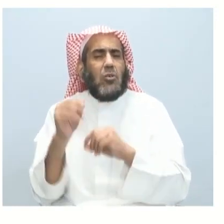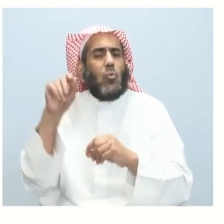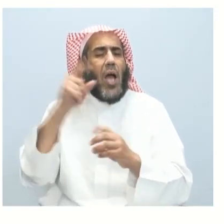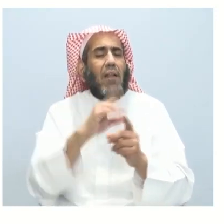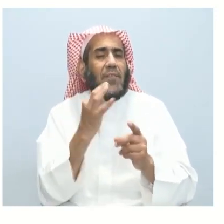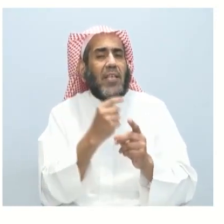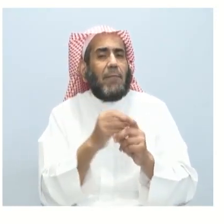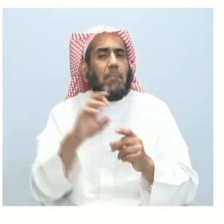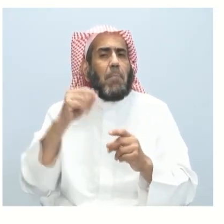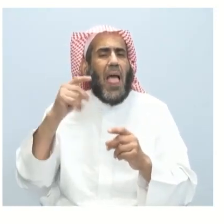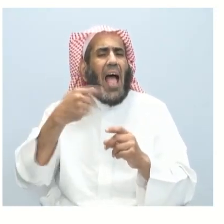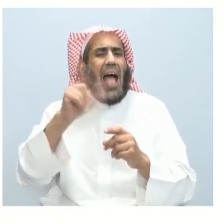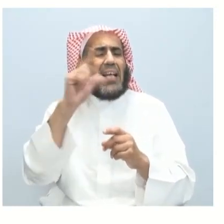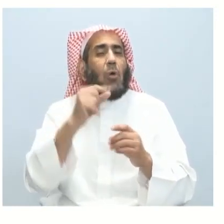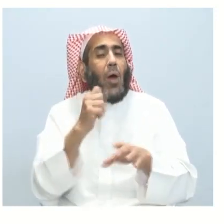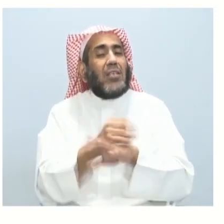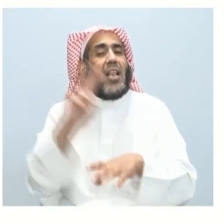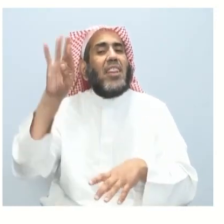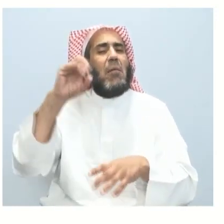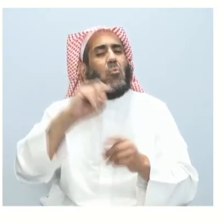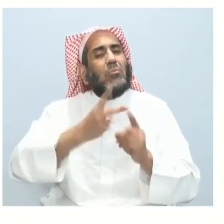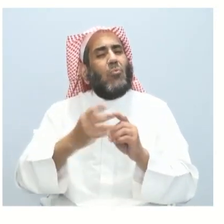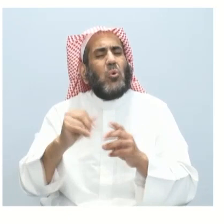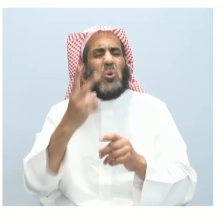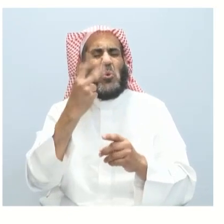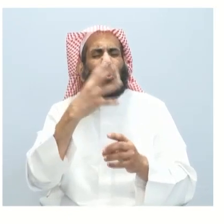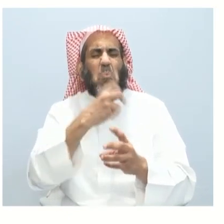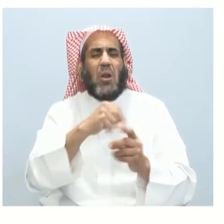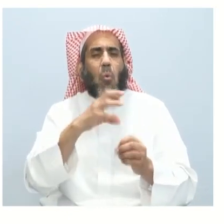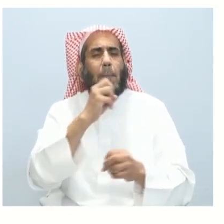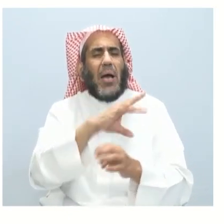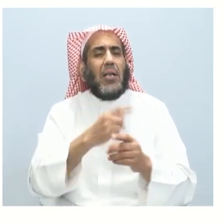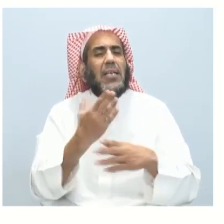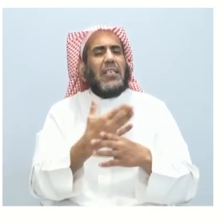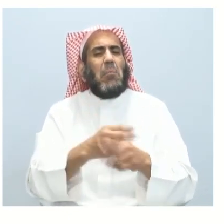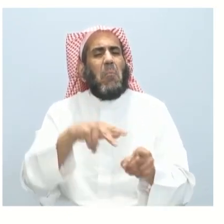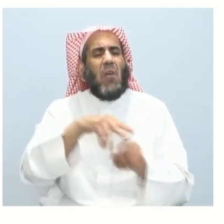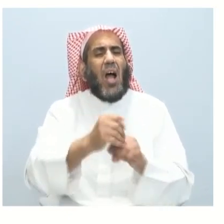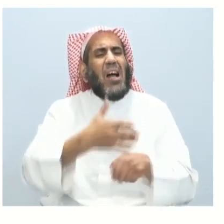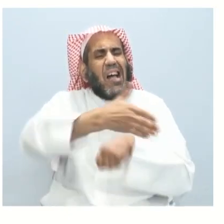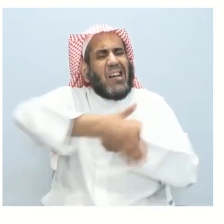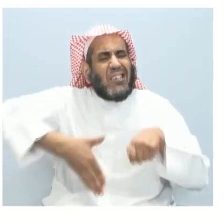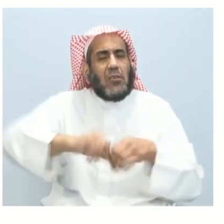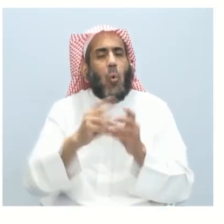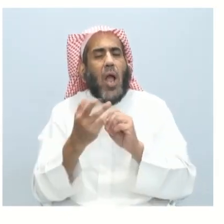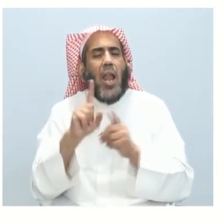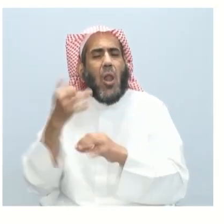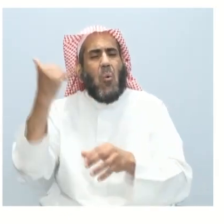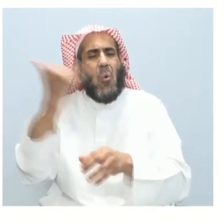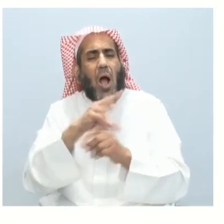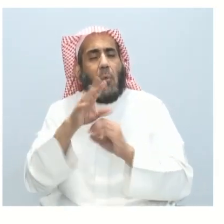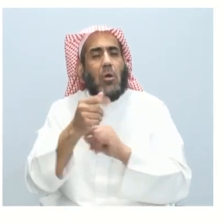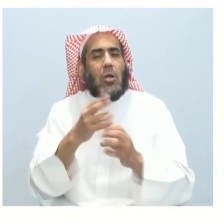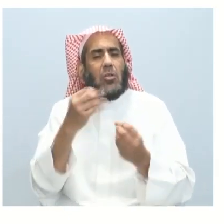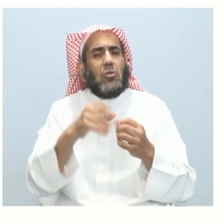زهير في ذكر عاد وهو الاصل ثمود الذي كان شؤما وبالا وكان سببا في عقر الناقه وكان على قومه لما قال